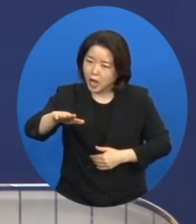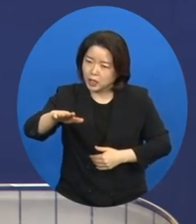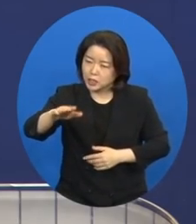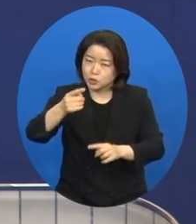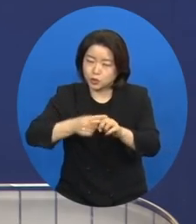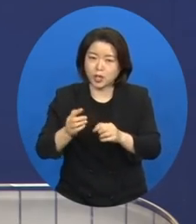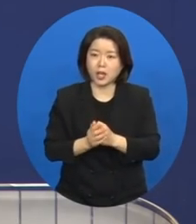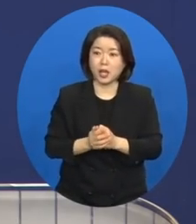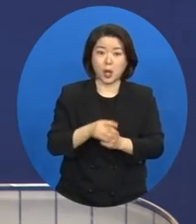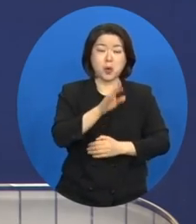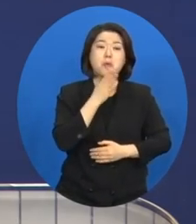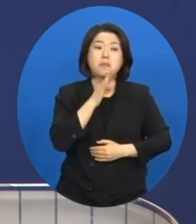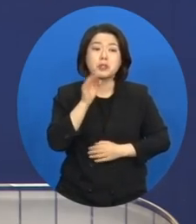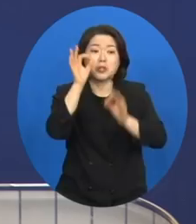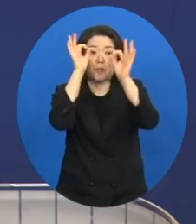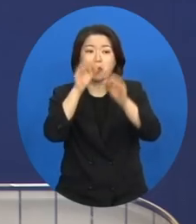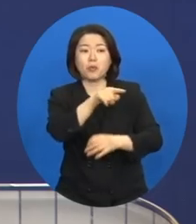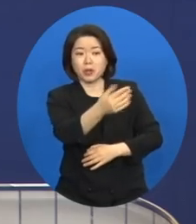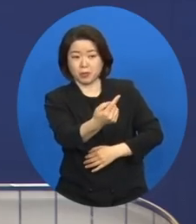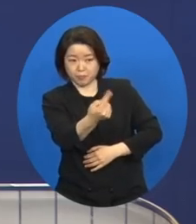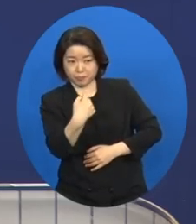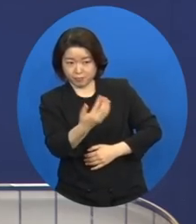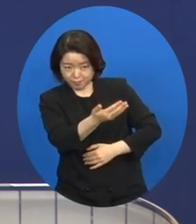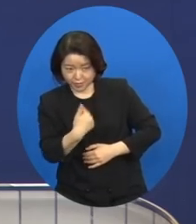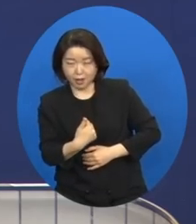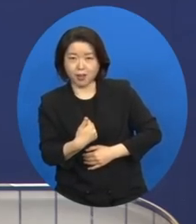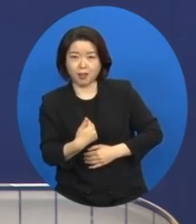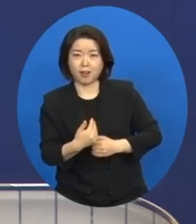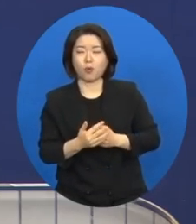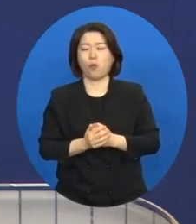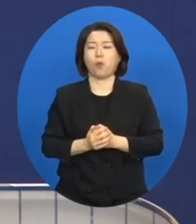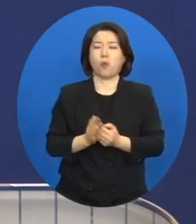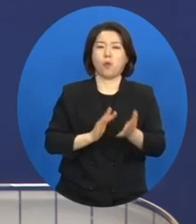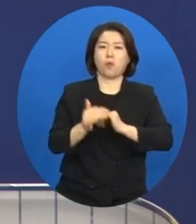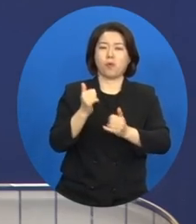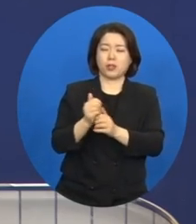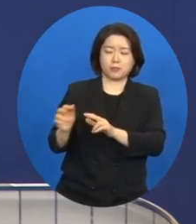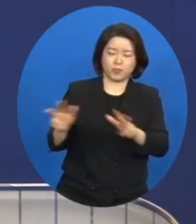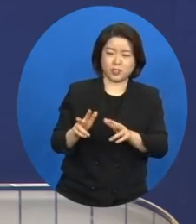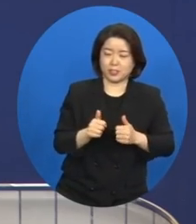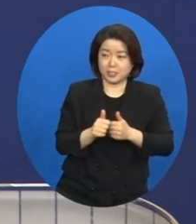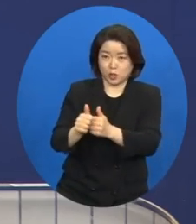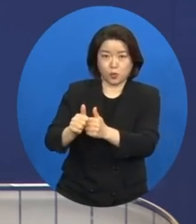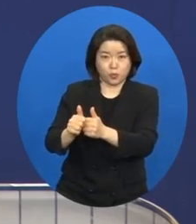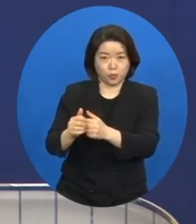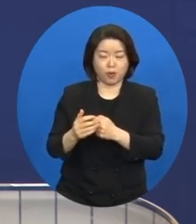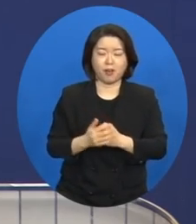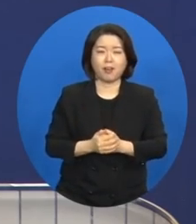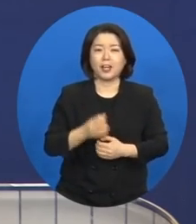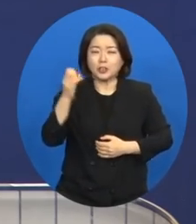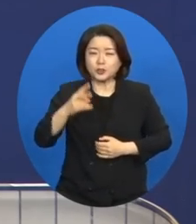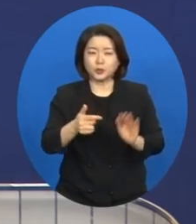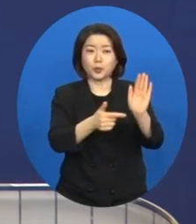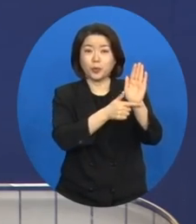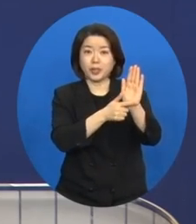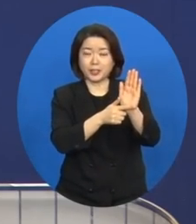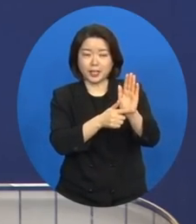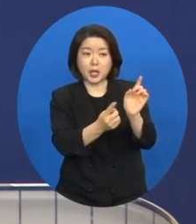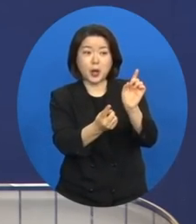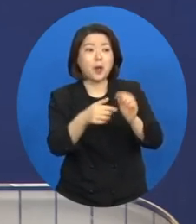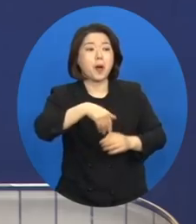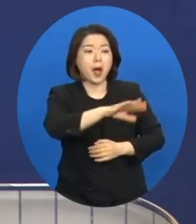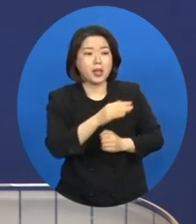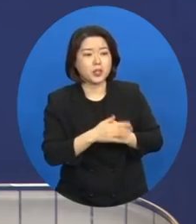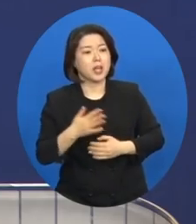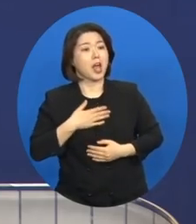따르라 그를 초청합니다. 빌립이 예수님을 즉시 쫓아가죠. 그리고 나다나엘을 찾아가서 자기가 메시아를 만났다라고